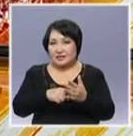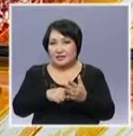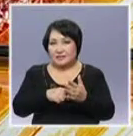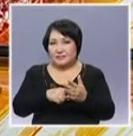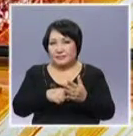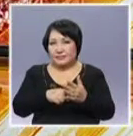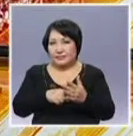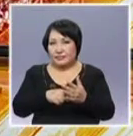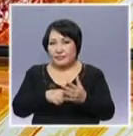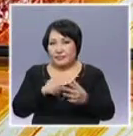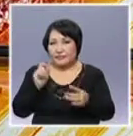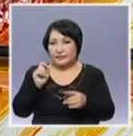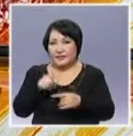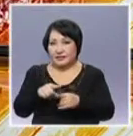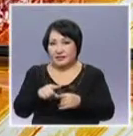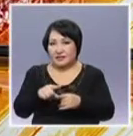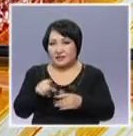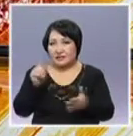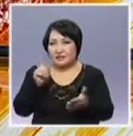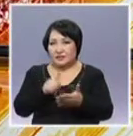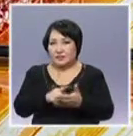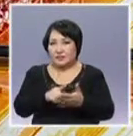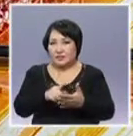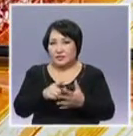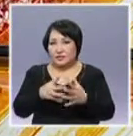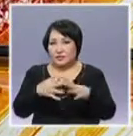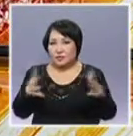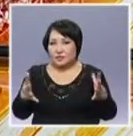жаңағы міндеттеме өте күрделі.